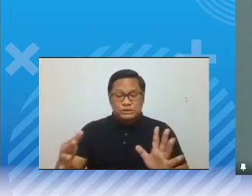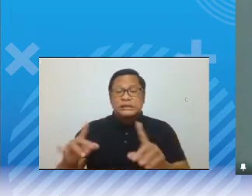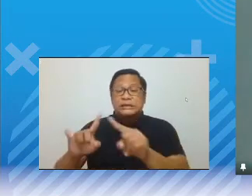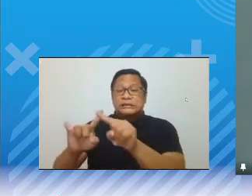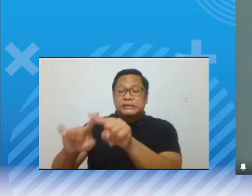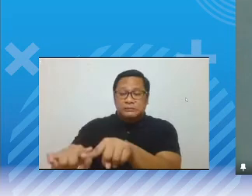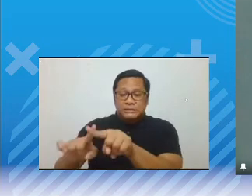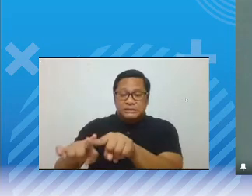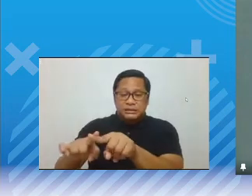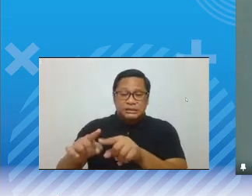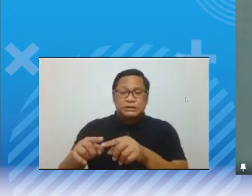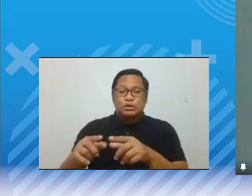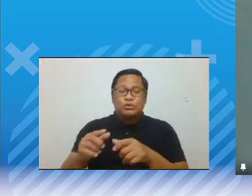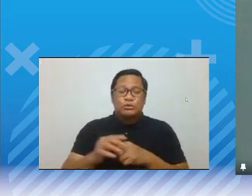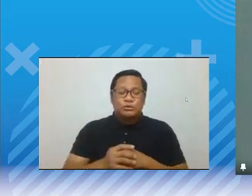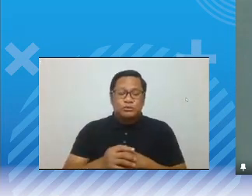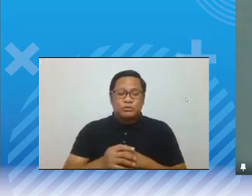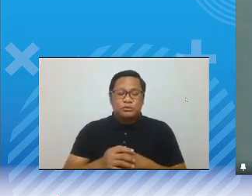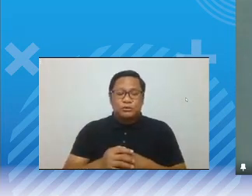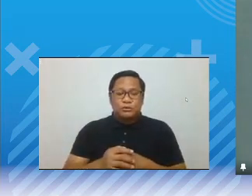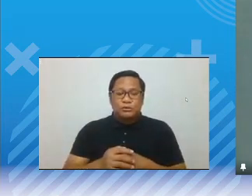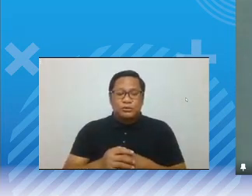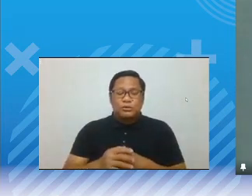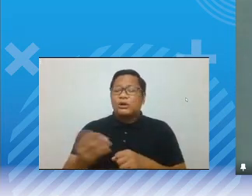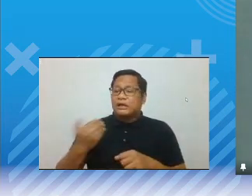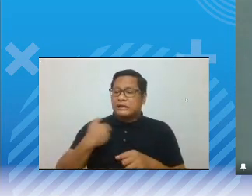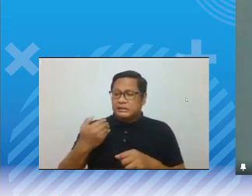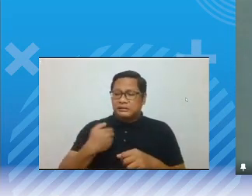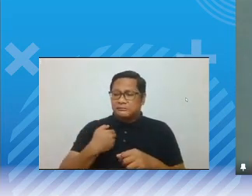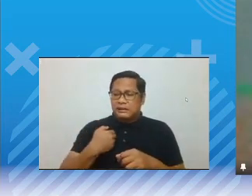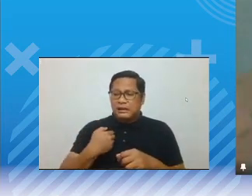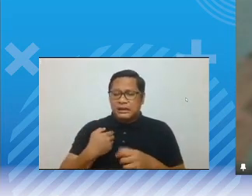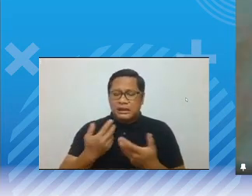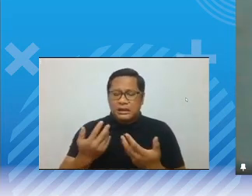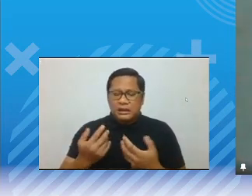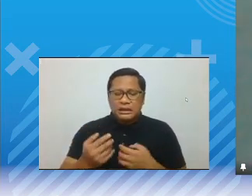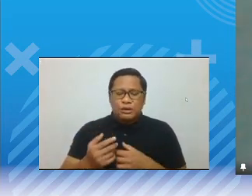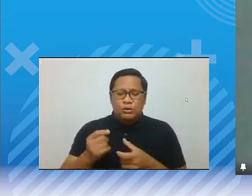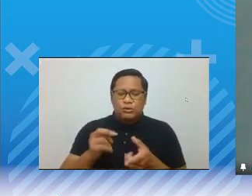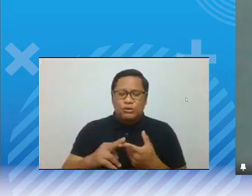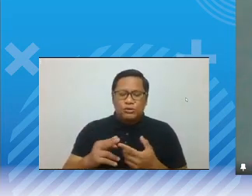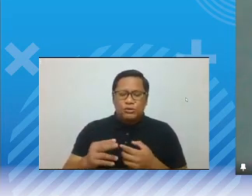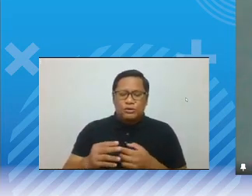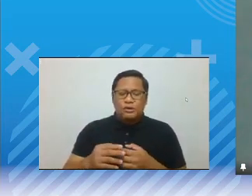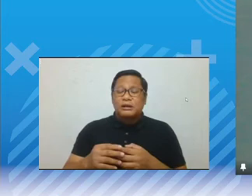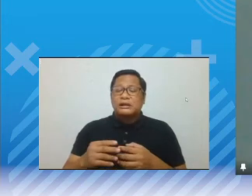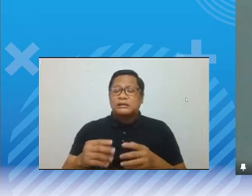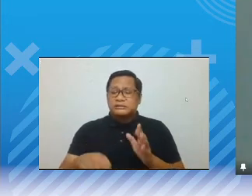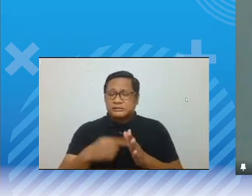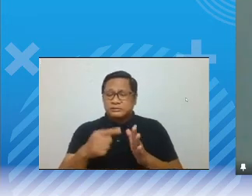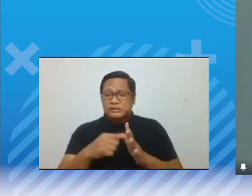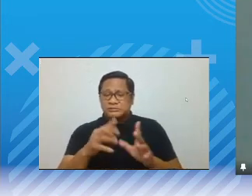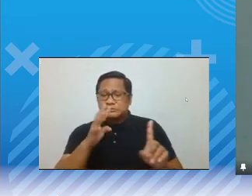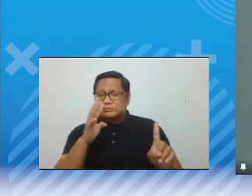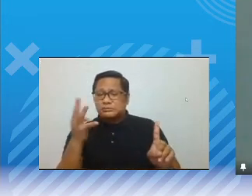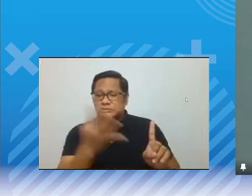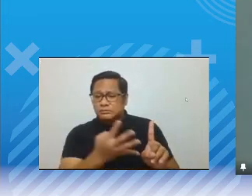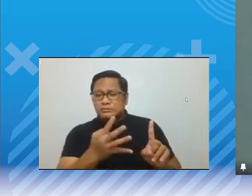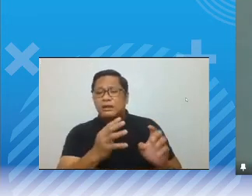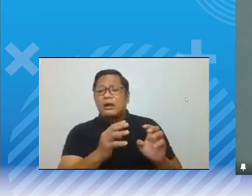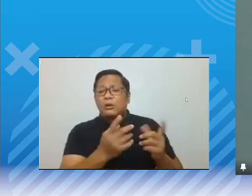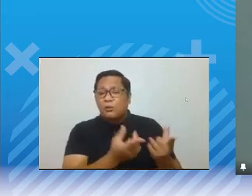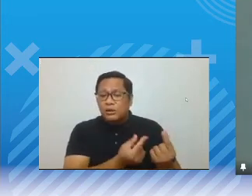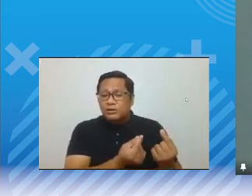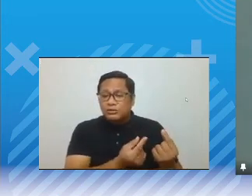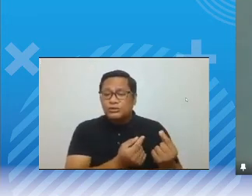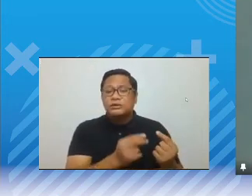So, hindi mo sila, kumbaga, hindi natin sila napapabayaan ng mag-isa na gumawa. Kailangan nila